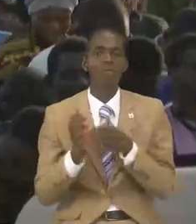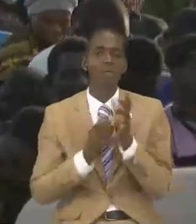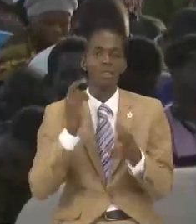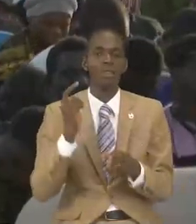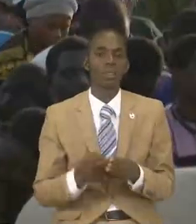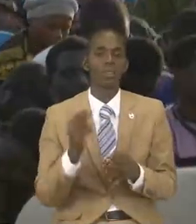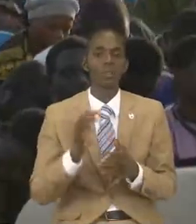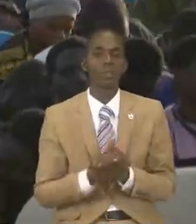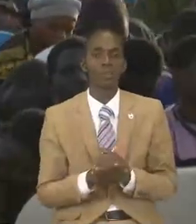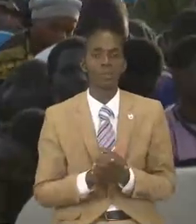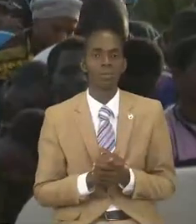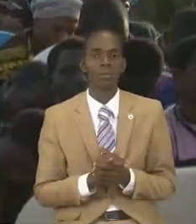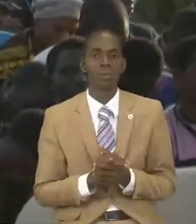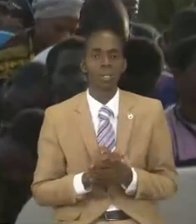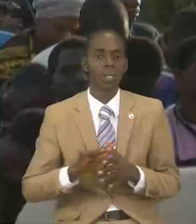Jésus,